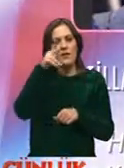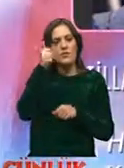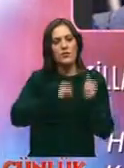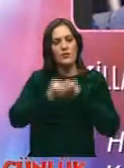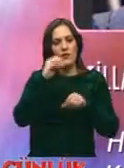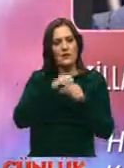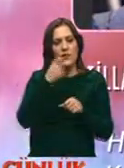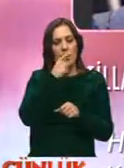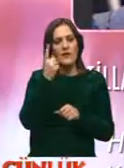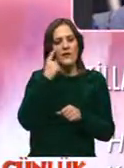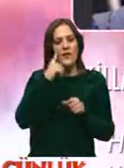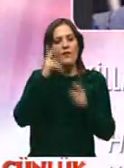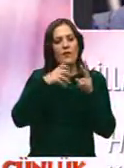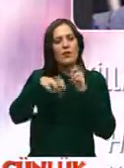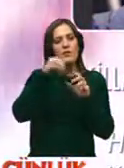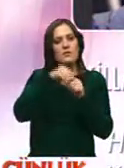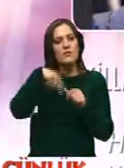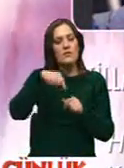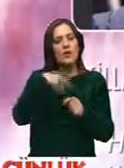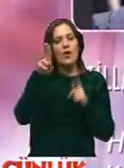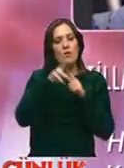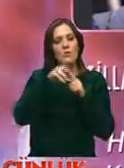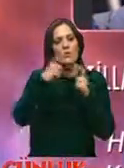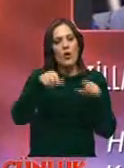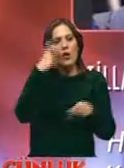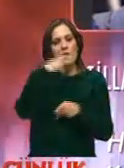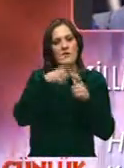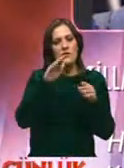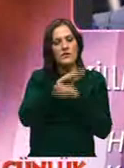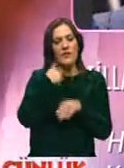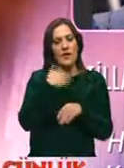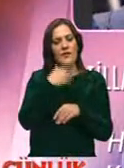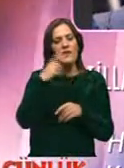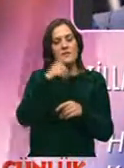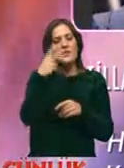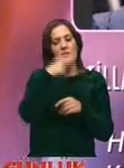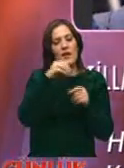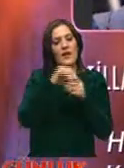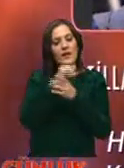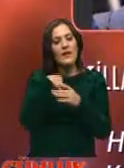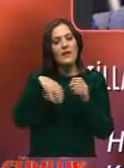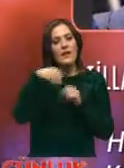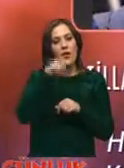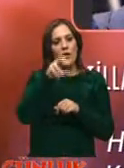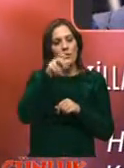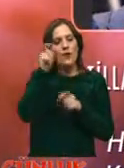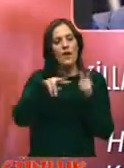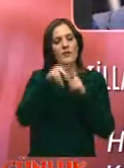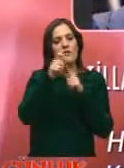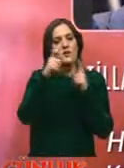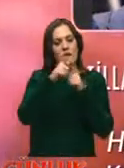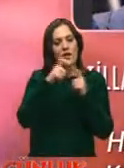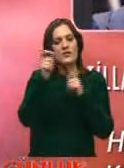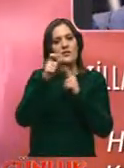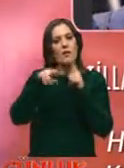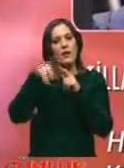Hacettepe Üniversitesi Ankara Devlet Konservatuarı Kompozisyon ve Orkestra Şefliği ana sanat dalı öğretim görevlilerinden Atilla Çağdaş Değer ve